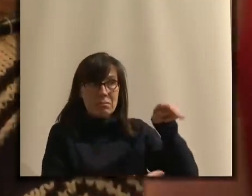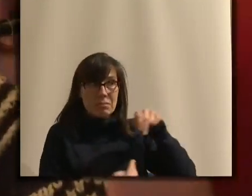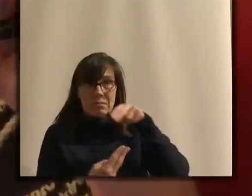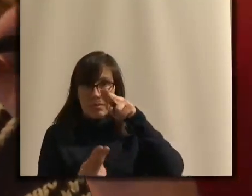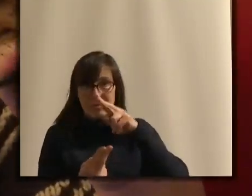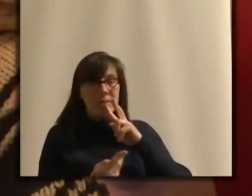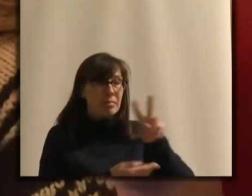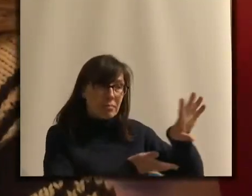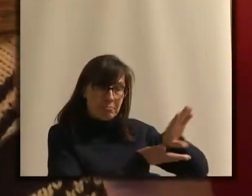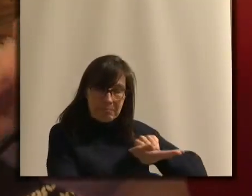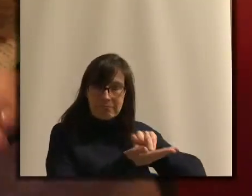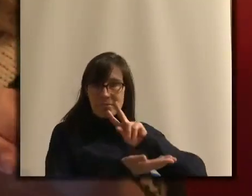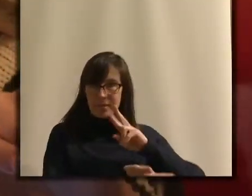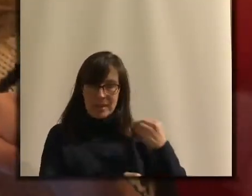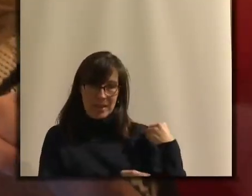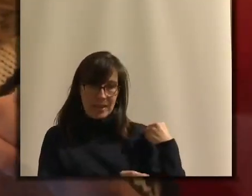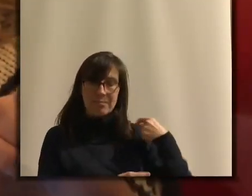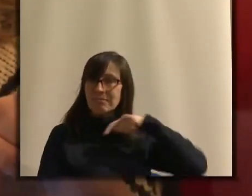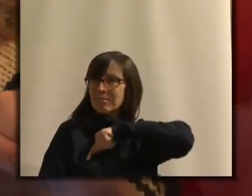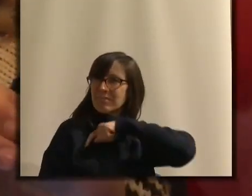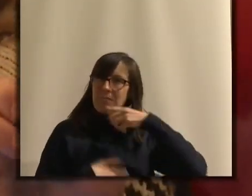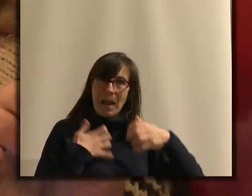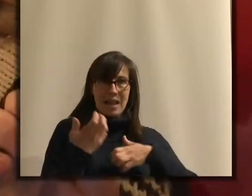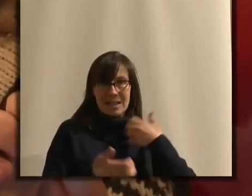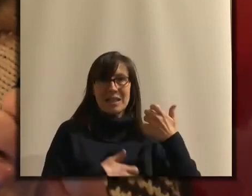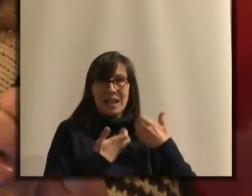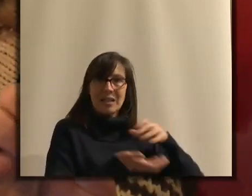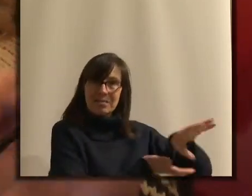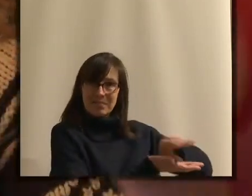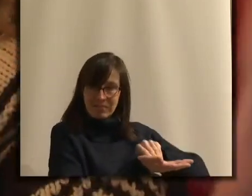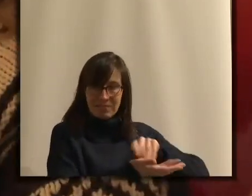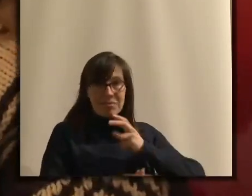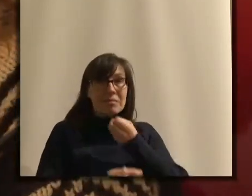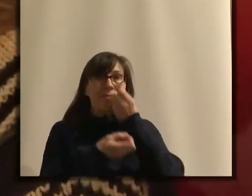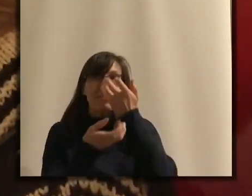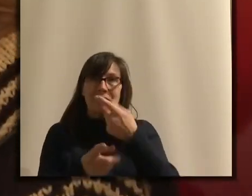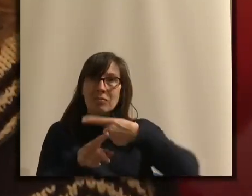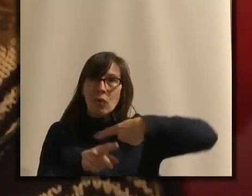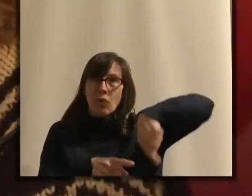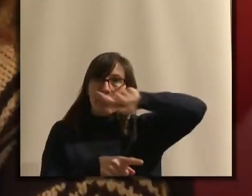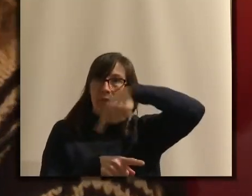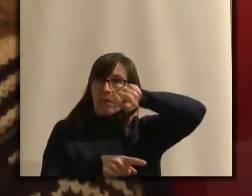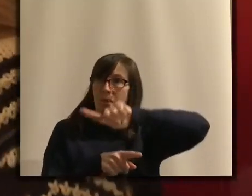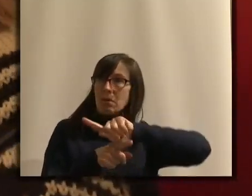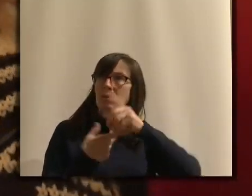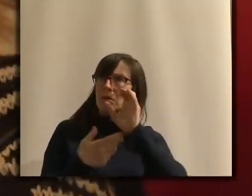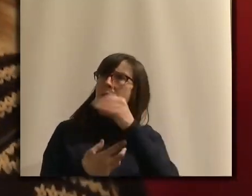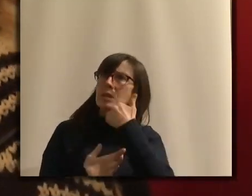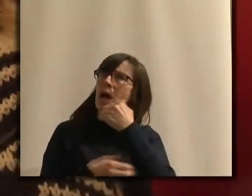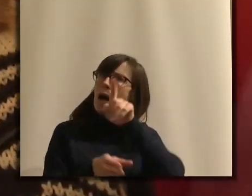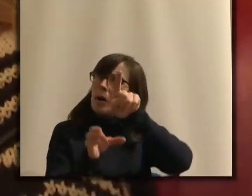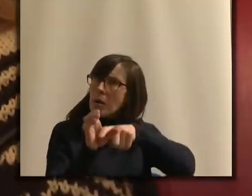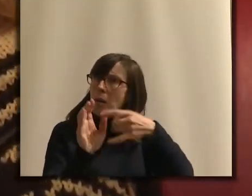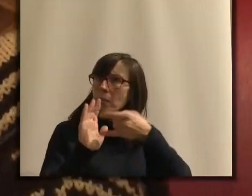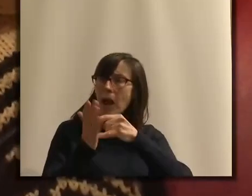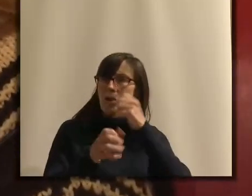a nosaltres ens han fet arribar el seu malestar i aquesta desconeixença, que vostès em diuen que sí que s'han subscrit aquests